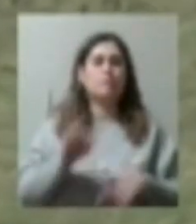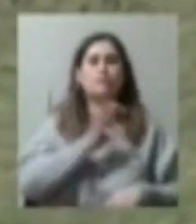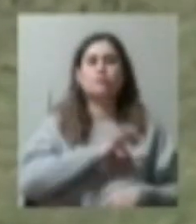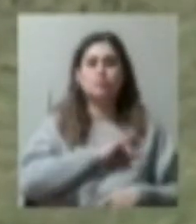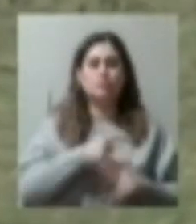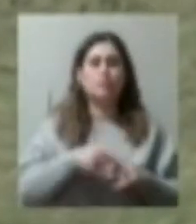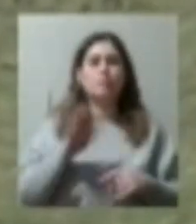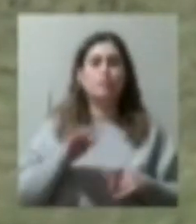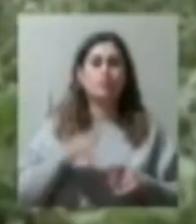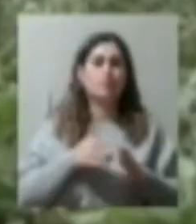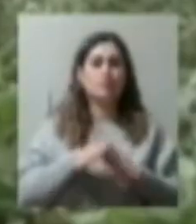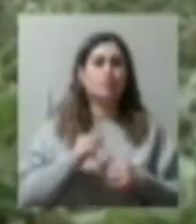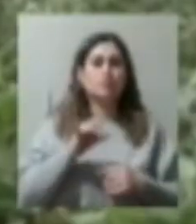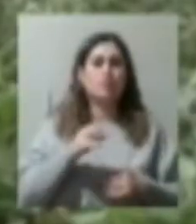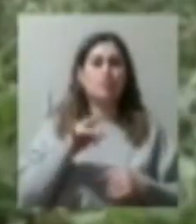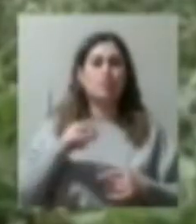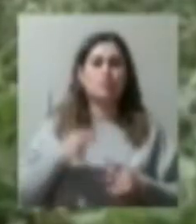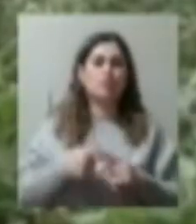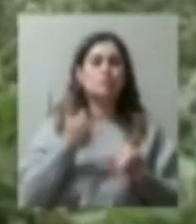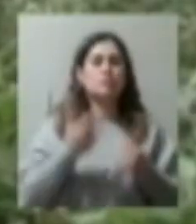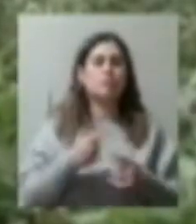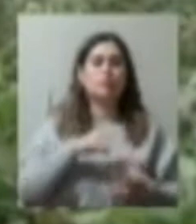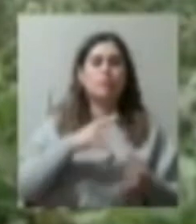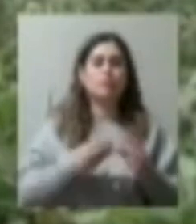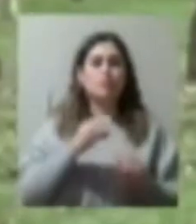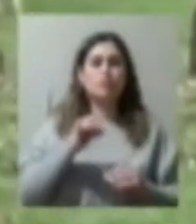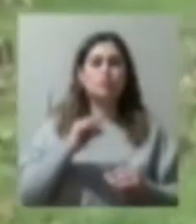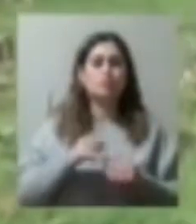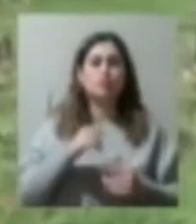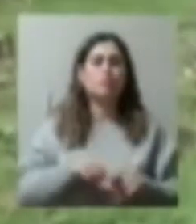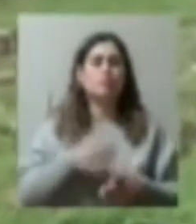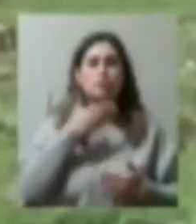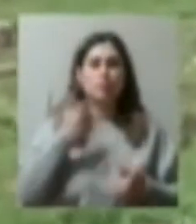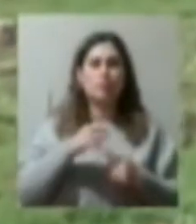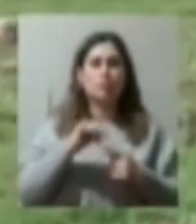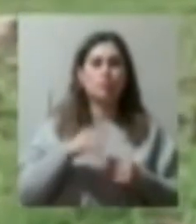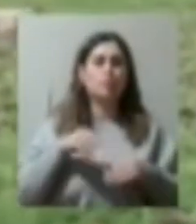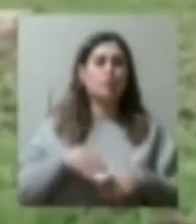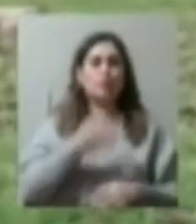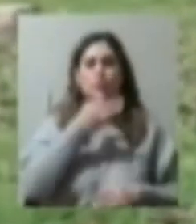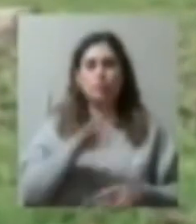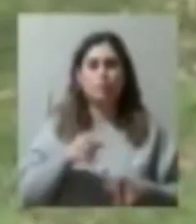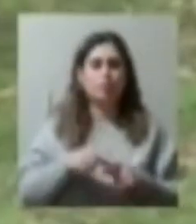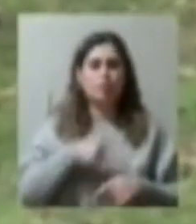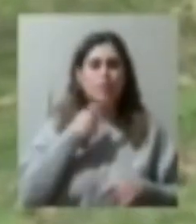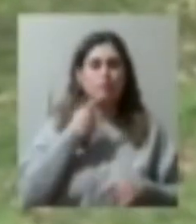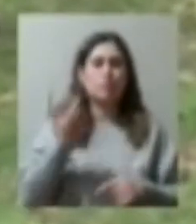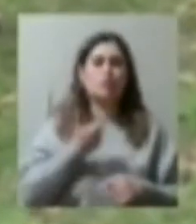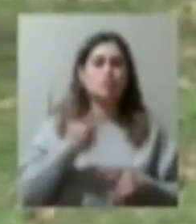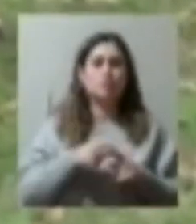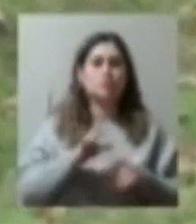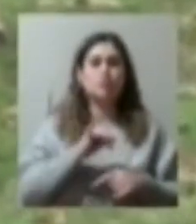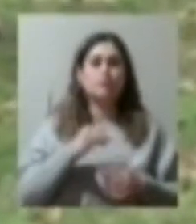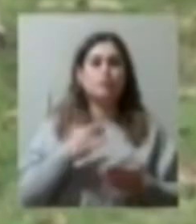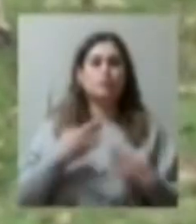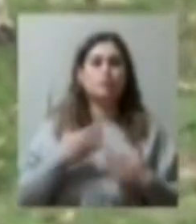потім сплив строк оренди. Наразі загального пасовища в ОТГ немає, тому худобу випасають будь-де, каже начальниця відділу земельних відносин